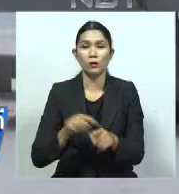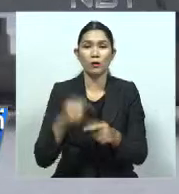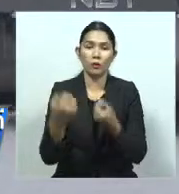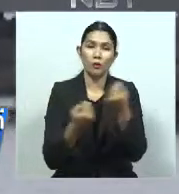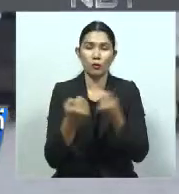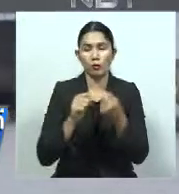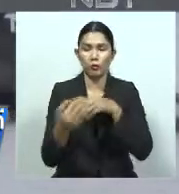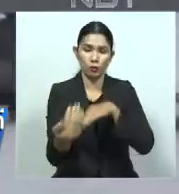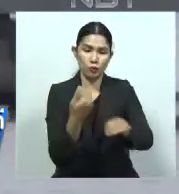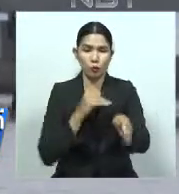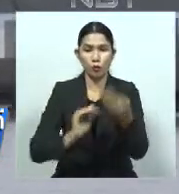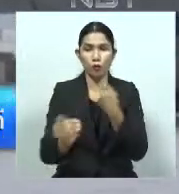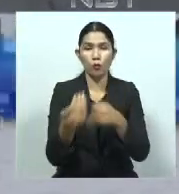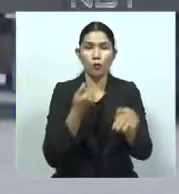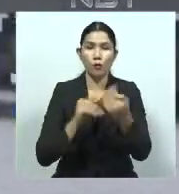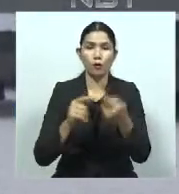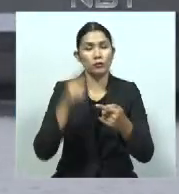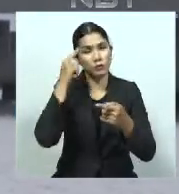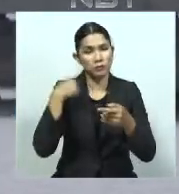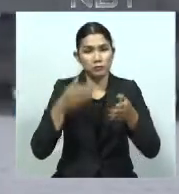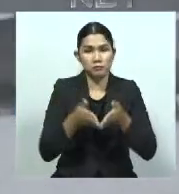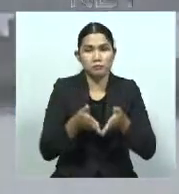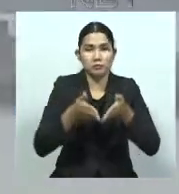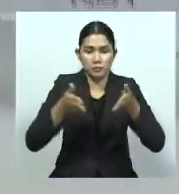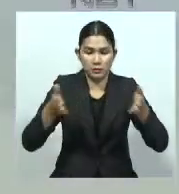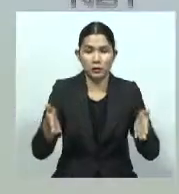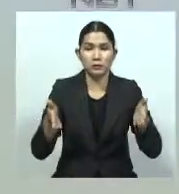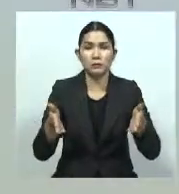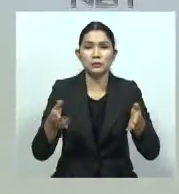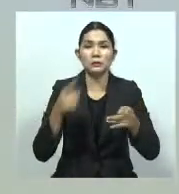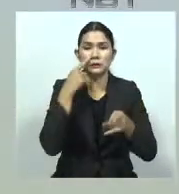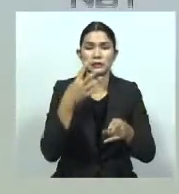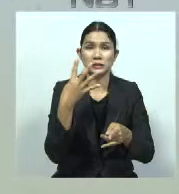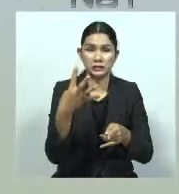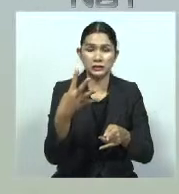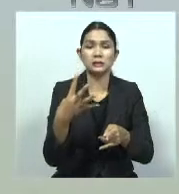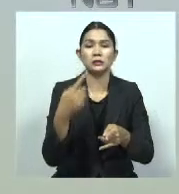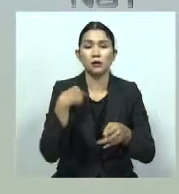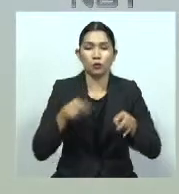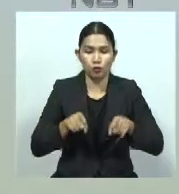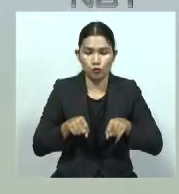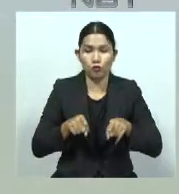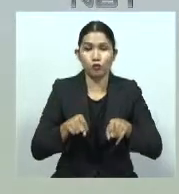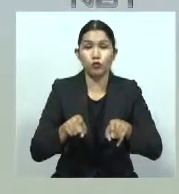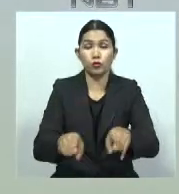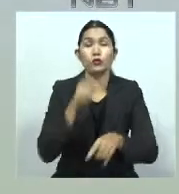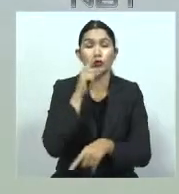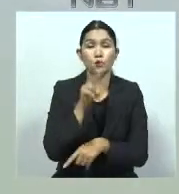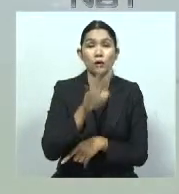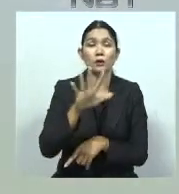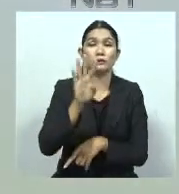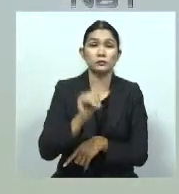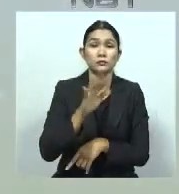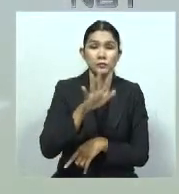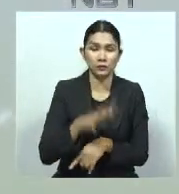ากขึ้นกรมทางหลวงจึงมีการขยายสะพานเป็น4ช่องจราจรมีการก่อสร้างเป็นสะพานคู่ในปี2545